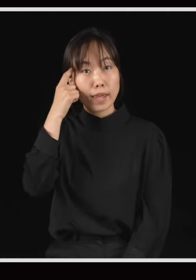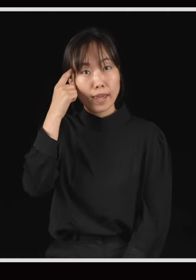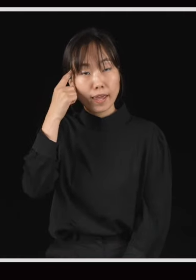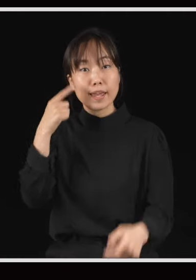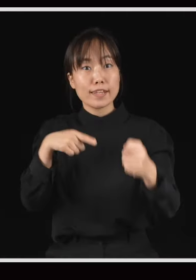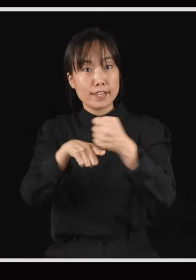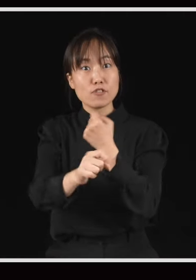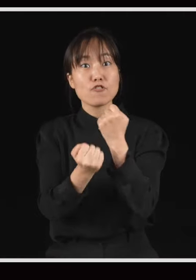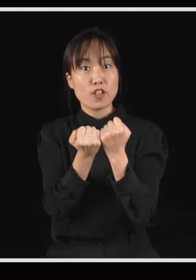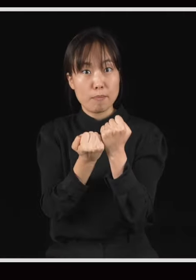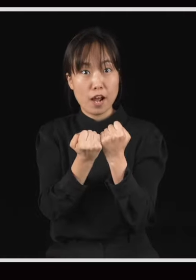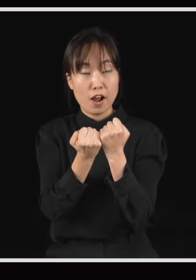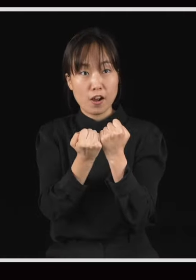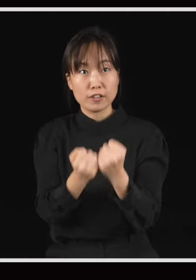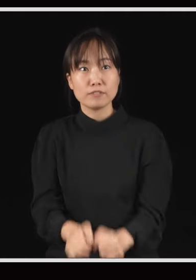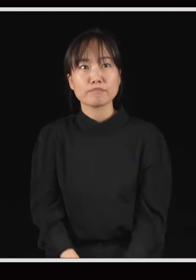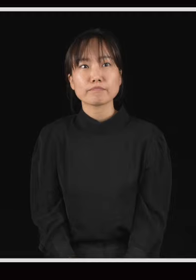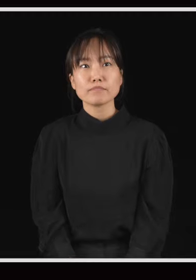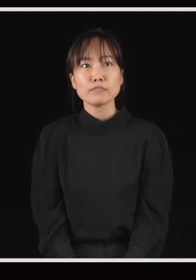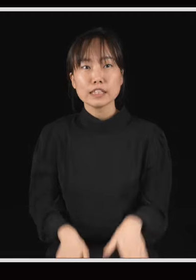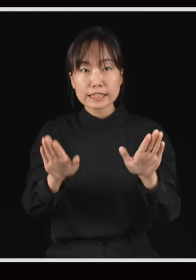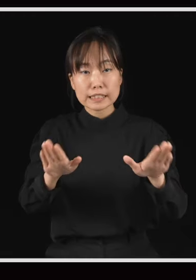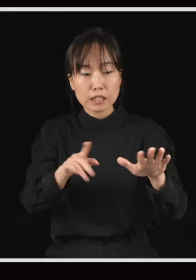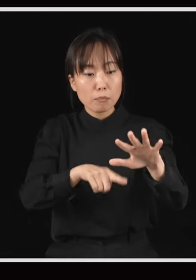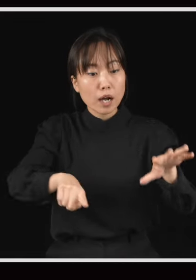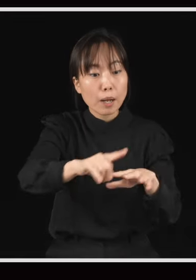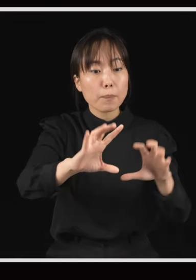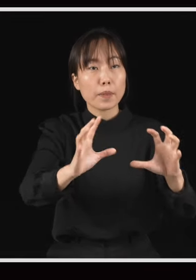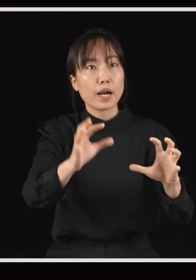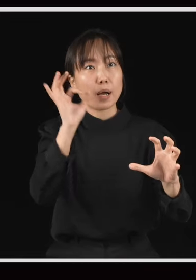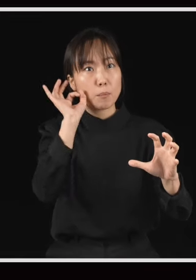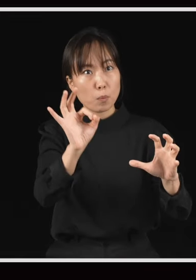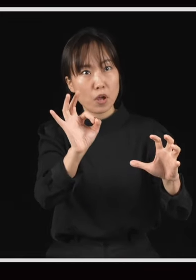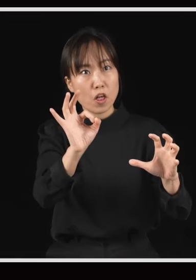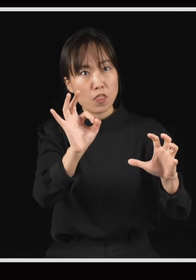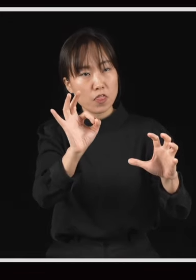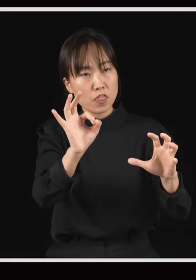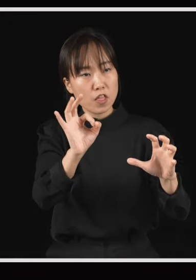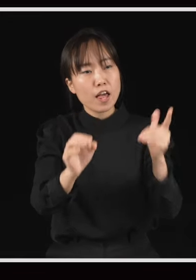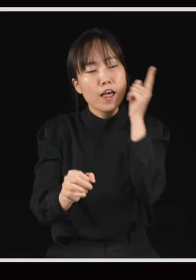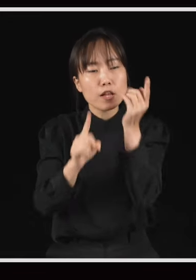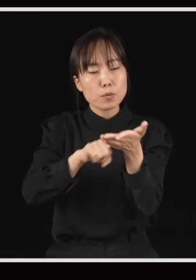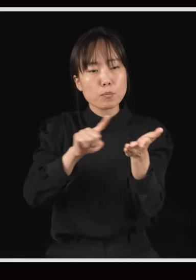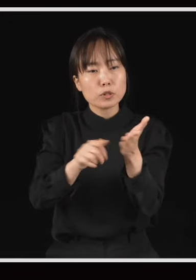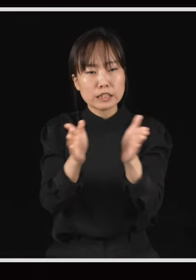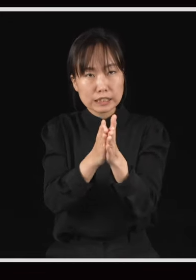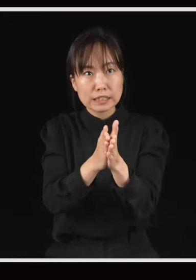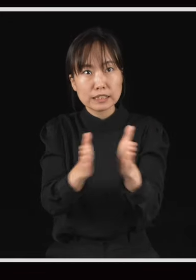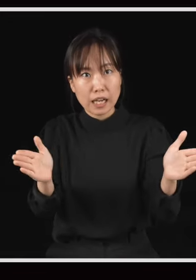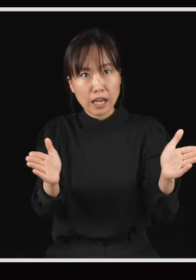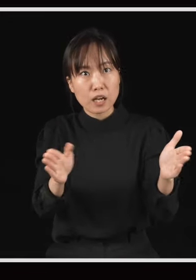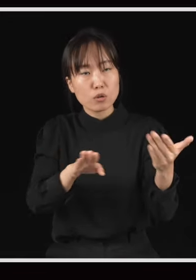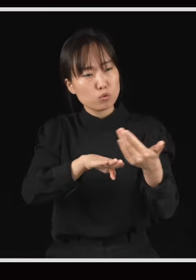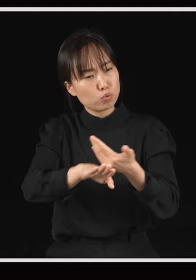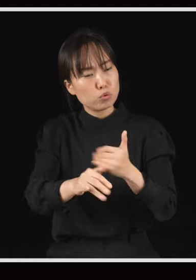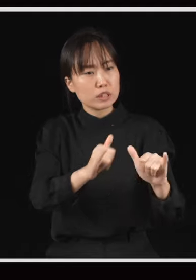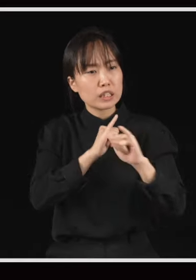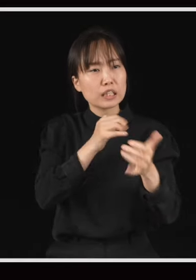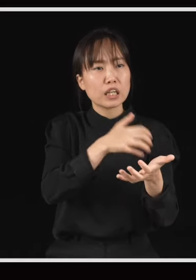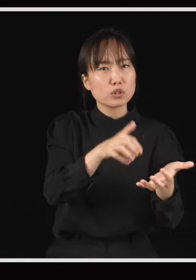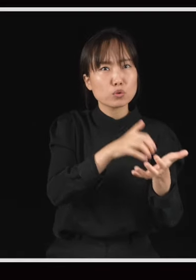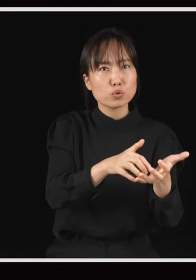이게 왜 그런지를 말씀드리겠습니다. 그러니까 자살률도 올라가고 지금 실제로 선진국에서 보면은 스마트폰이 나온 이래로 자살률,